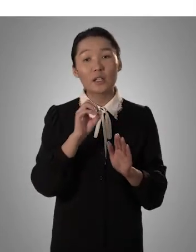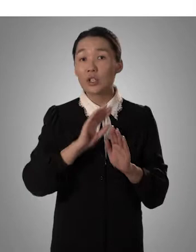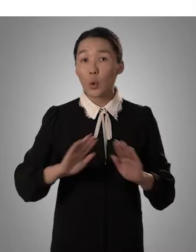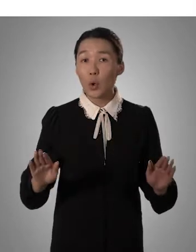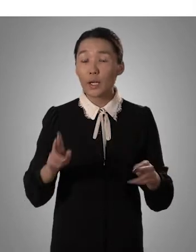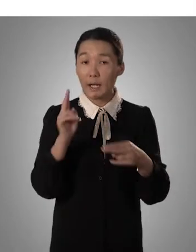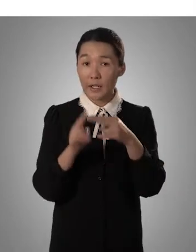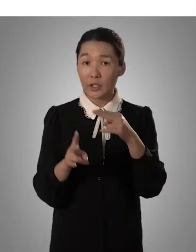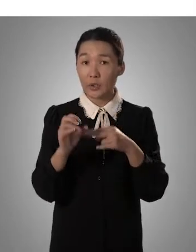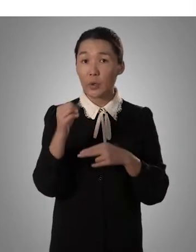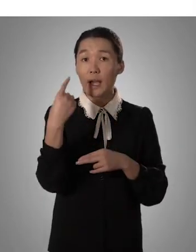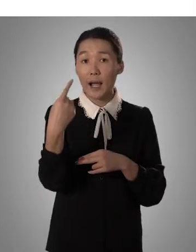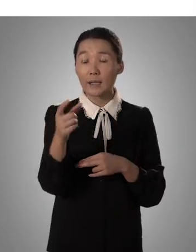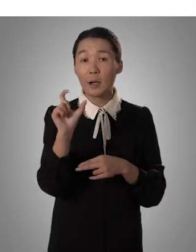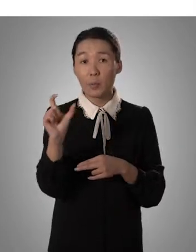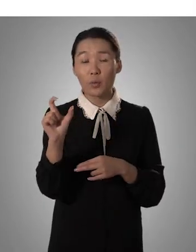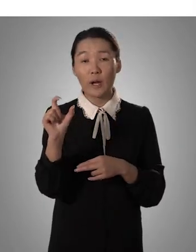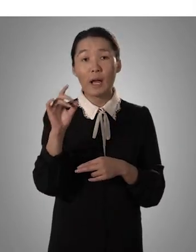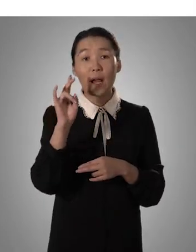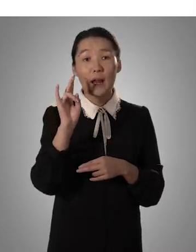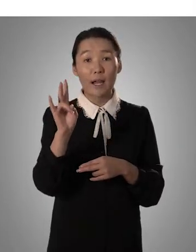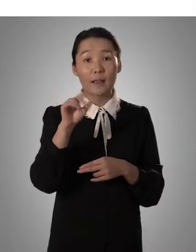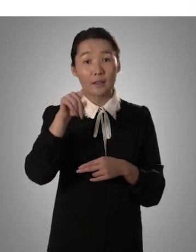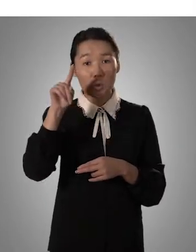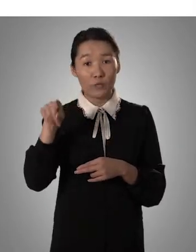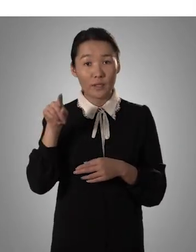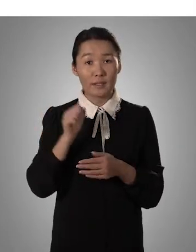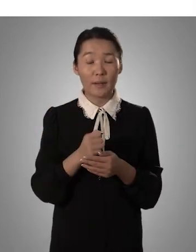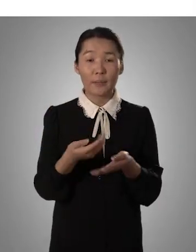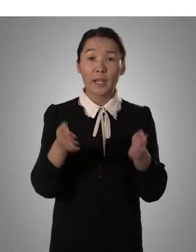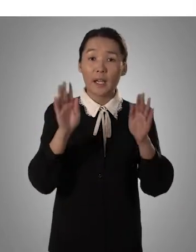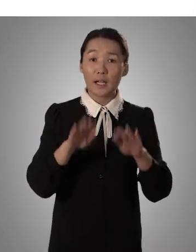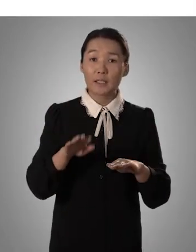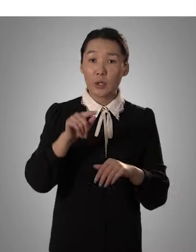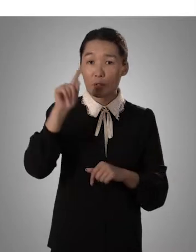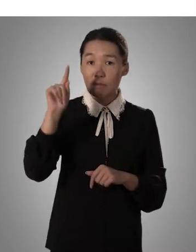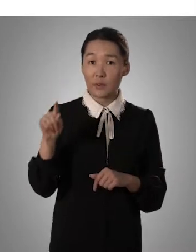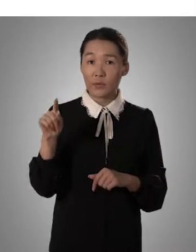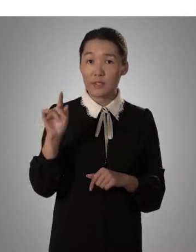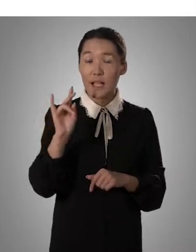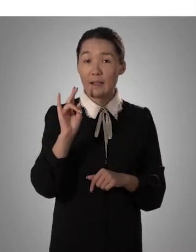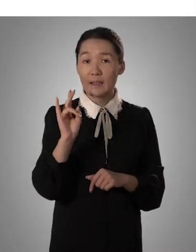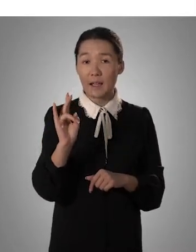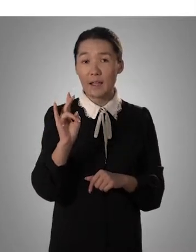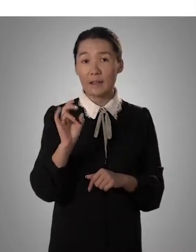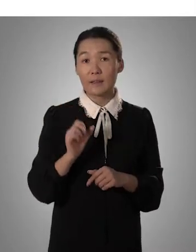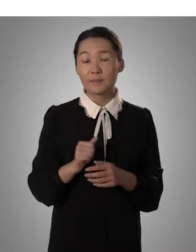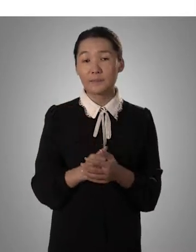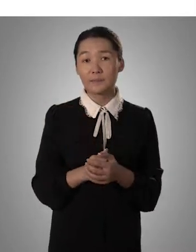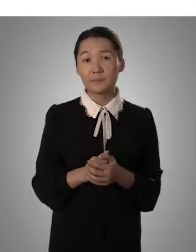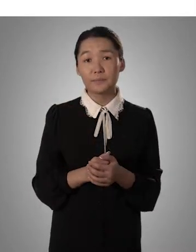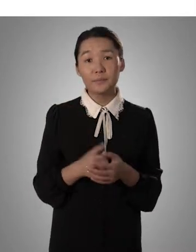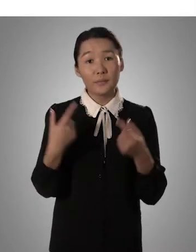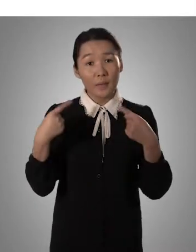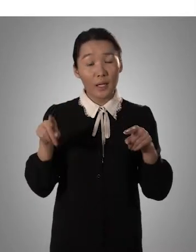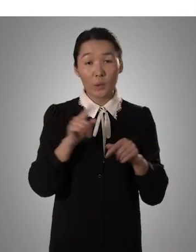дополнительная информация такая же речевая ситуация и во втором и третьем предложении